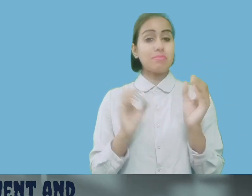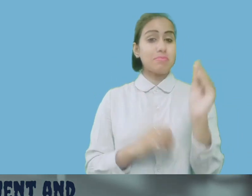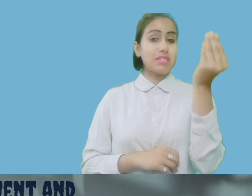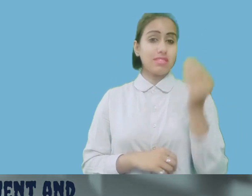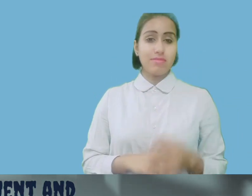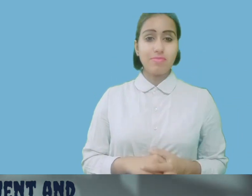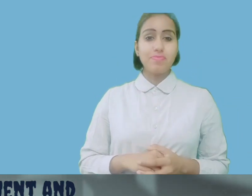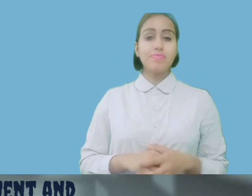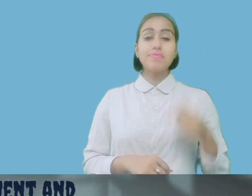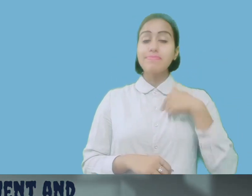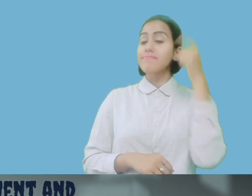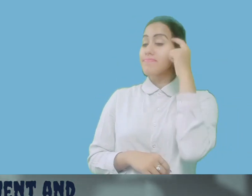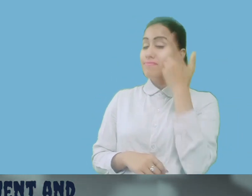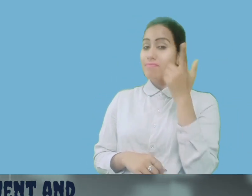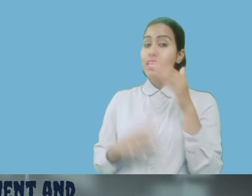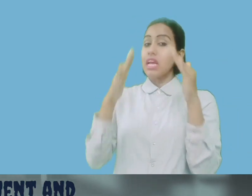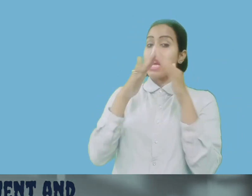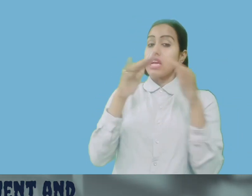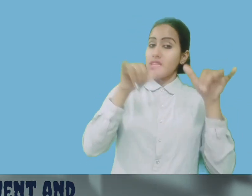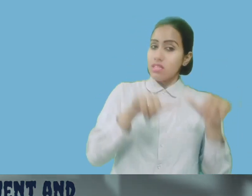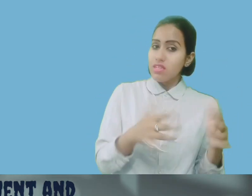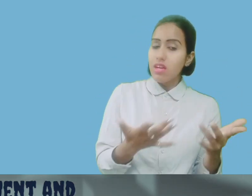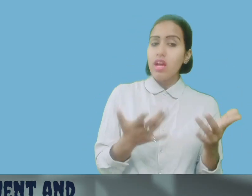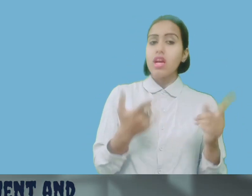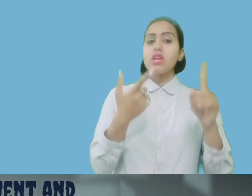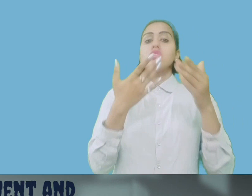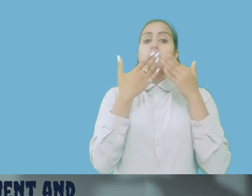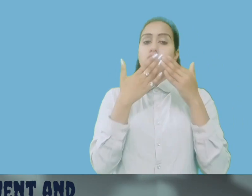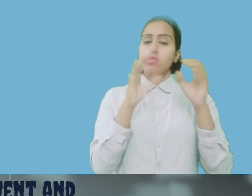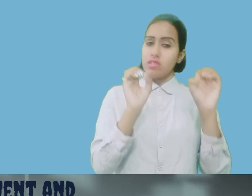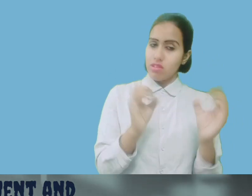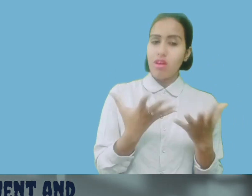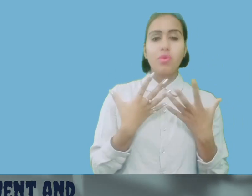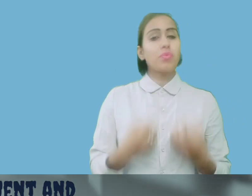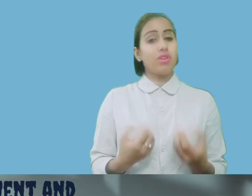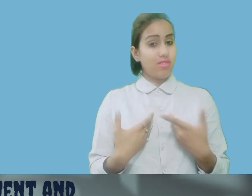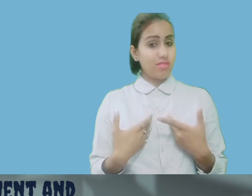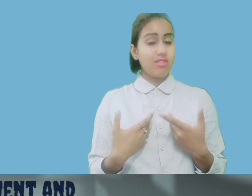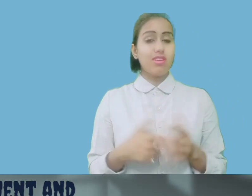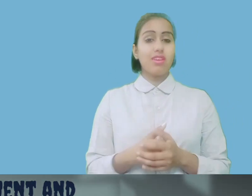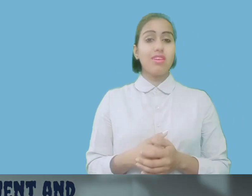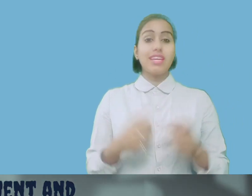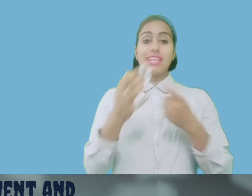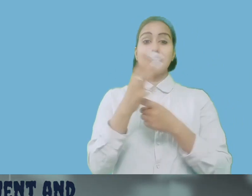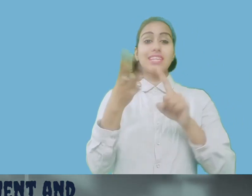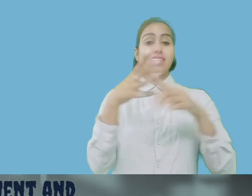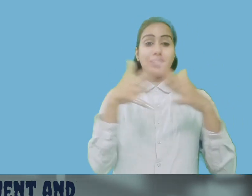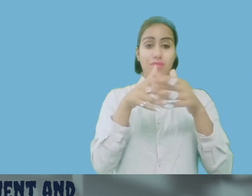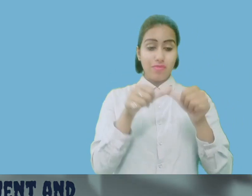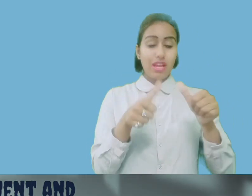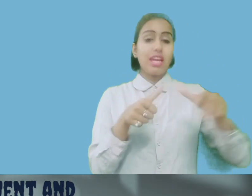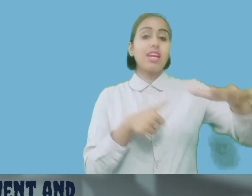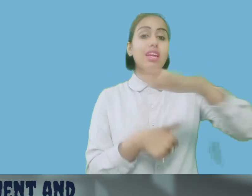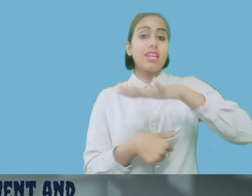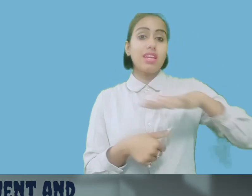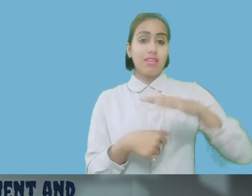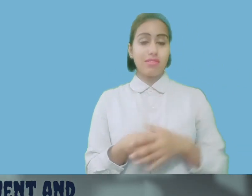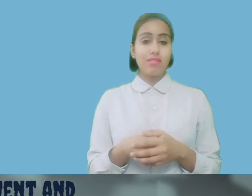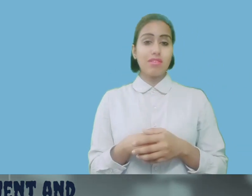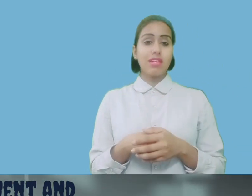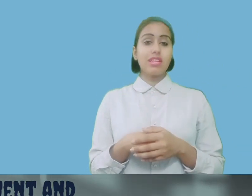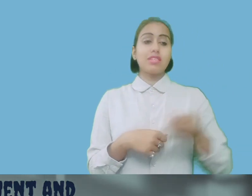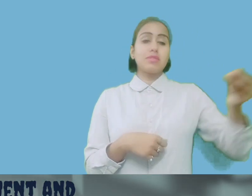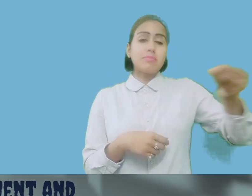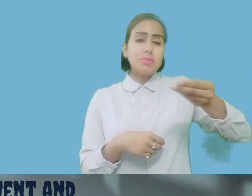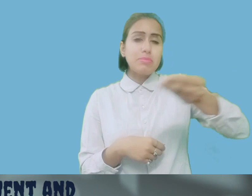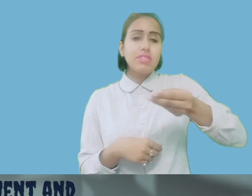रहे हैं, कई सरकारी इस शिक्षण संस्थान हैं जो सरकार उनको ग्रांट मुहैया कराती है और वहाँ क्लासेस चलती हैं। तो उनकी क्या